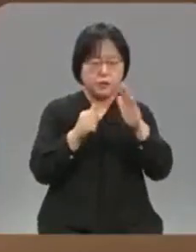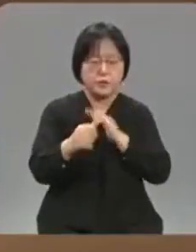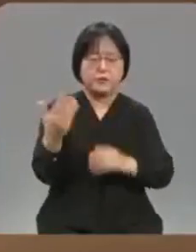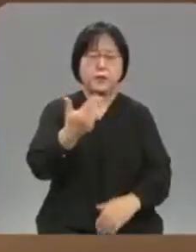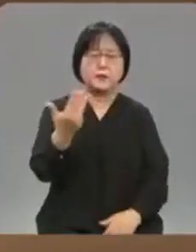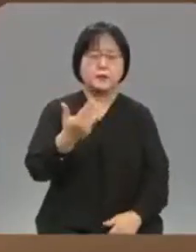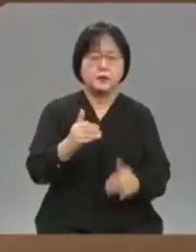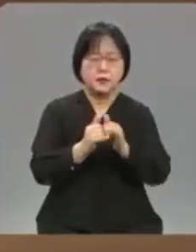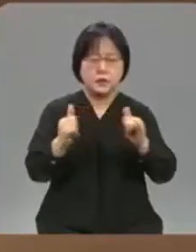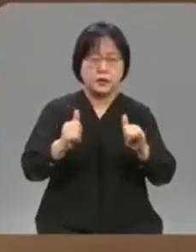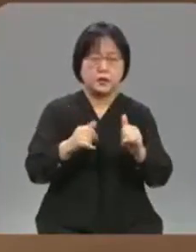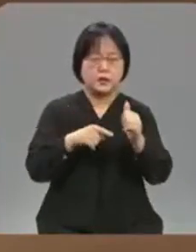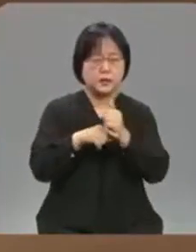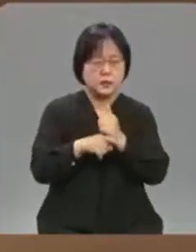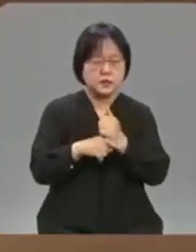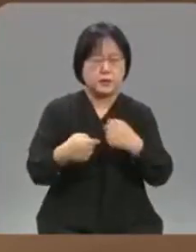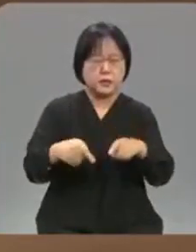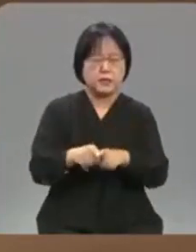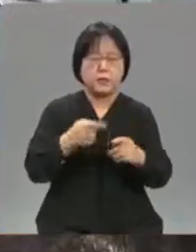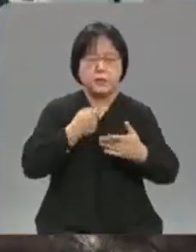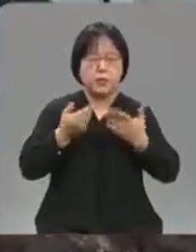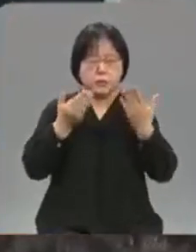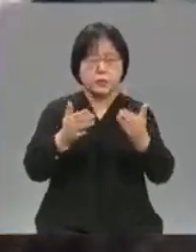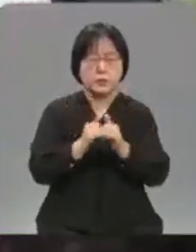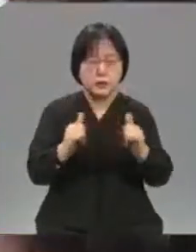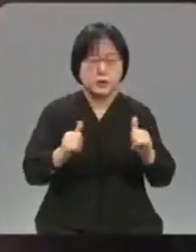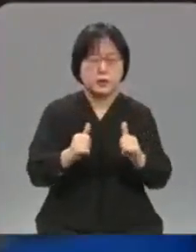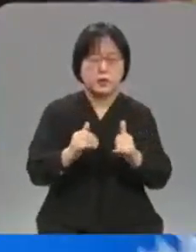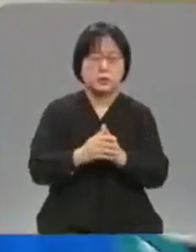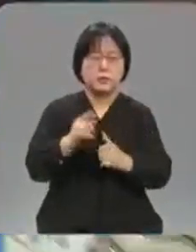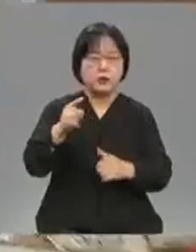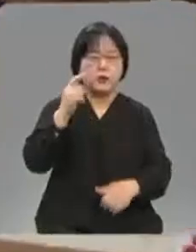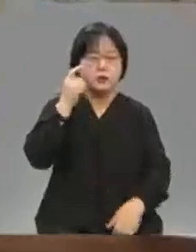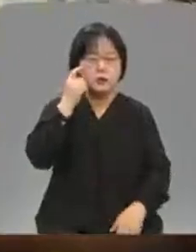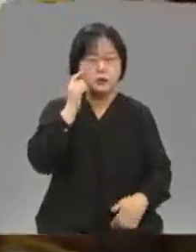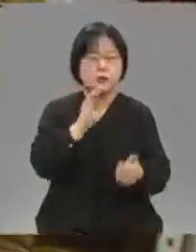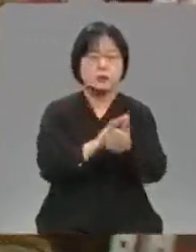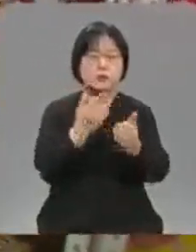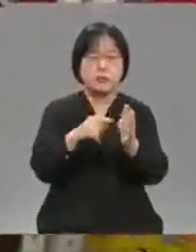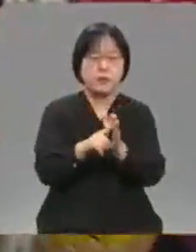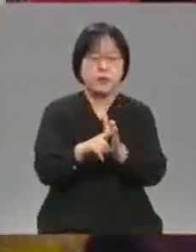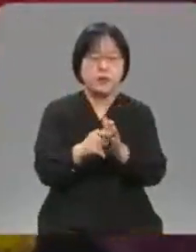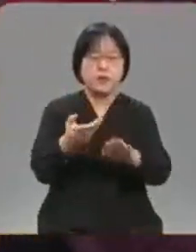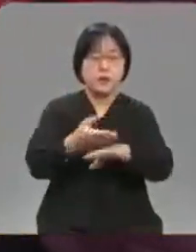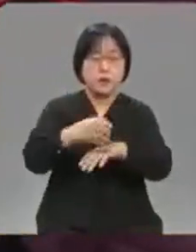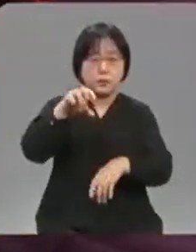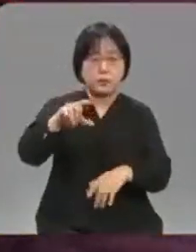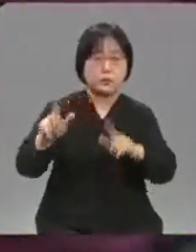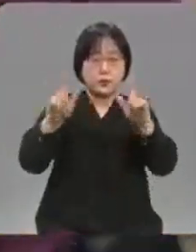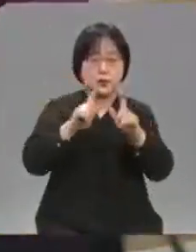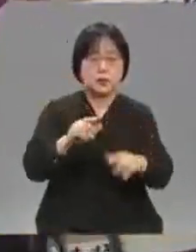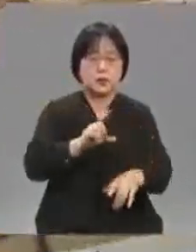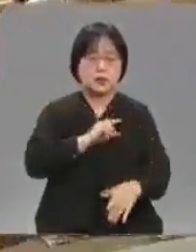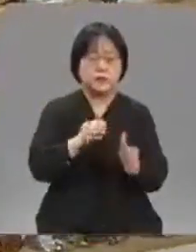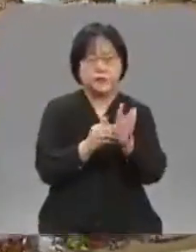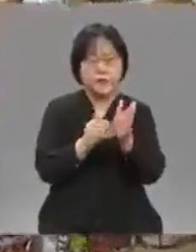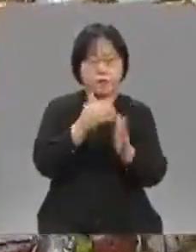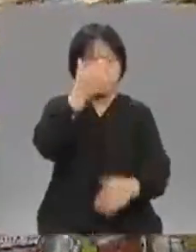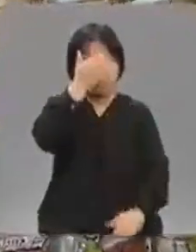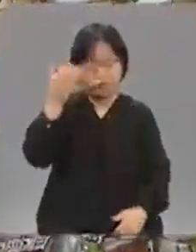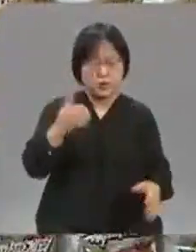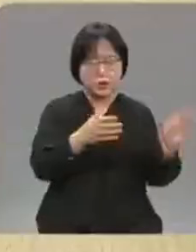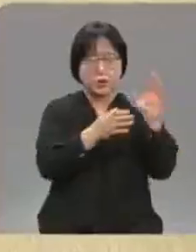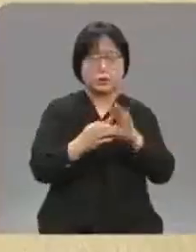명. 뜻을 함께하는 자원봉사자도 늘었고 타인능의 정신에 힘을 보태기 위해 출향인은 물론 익명의 기부도 꾸준히